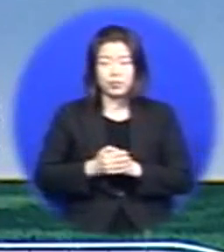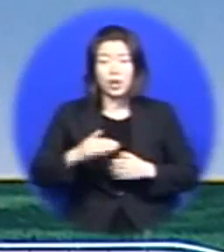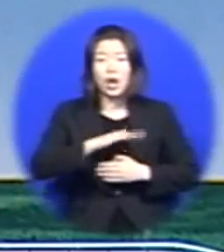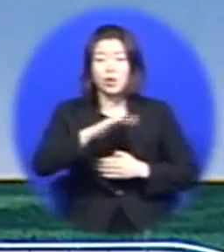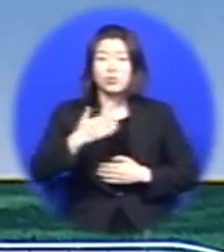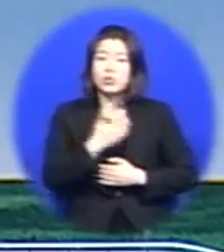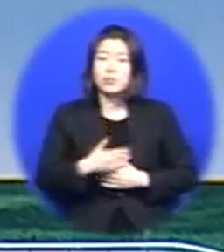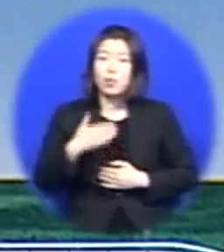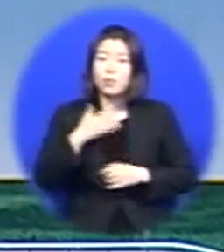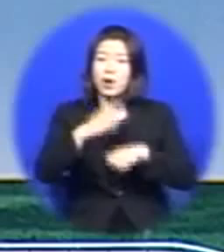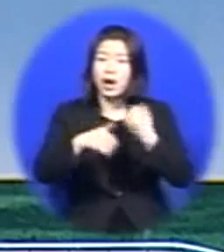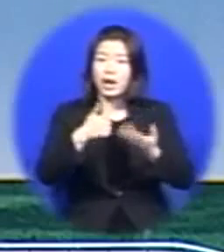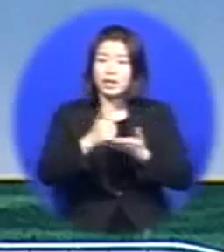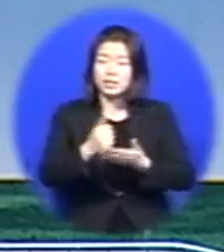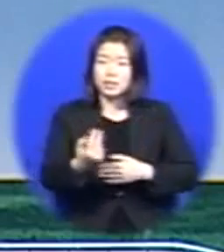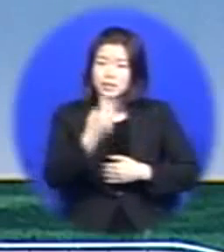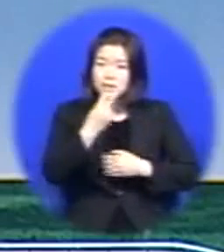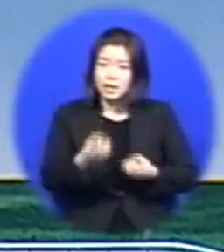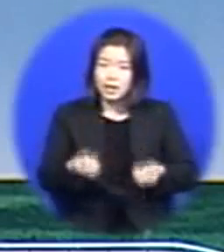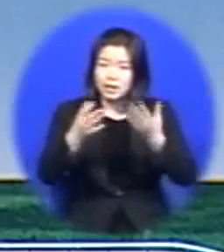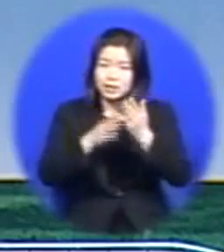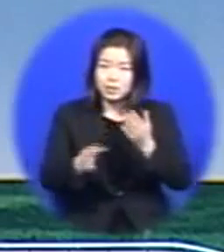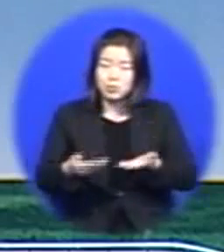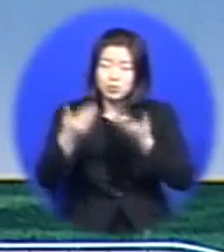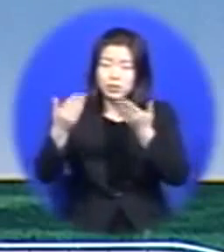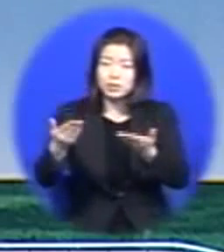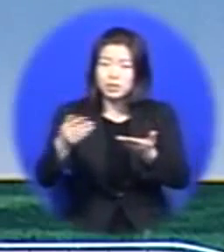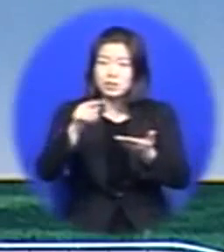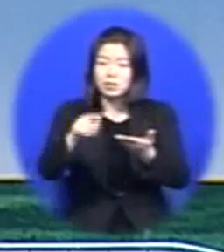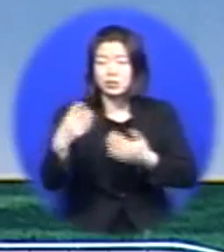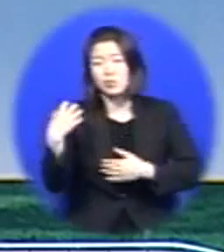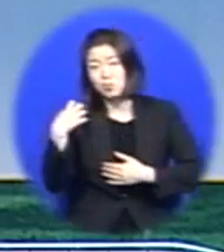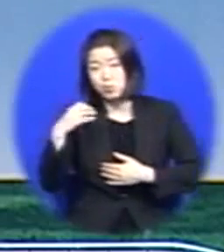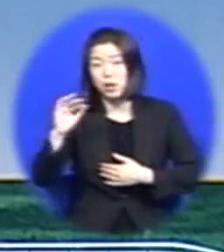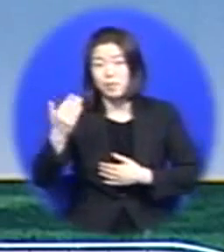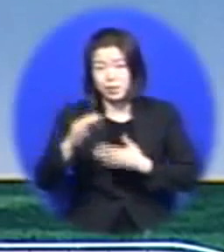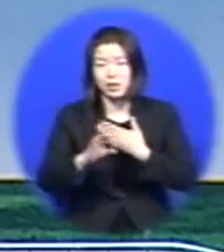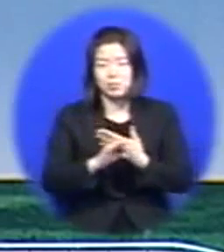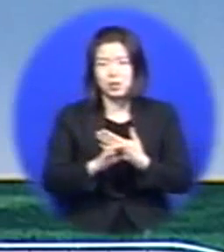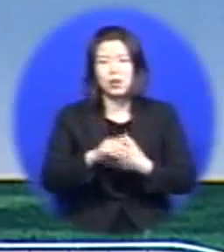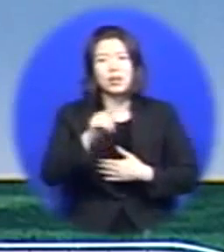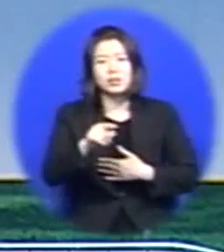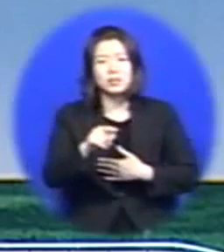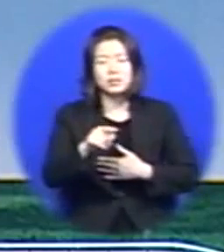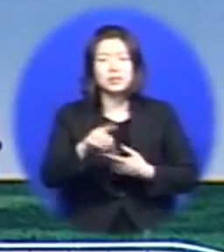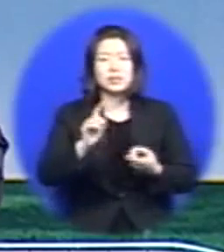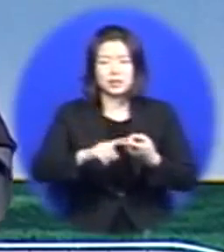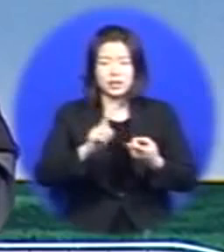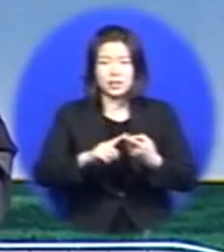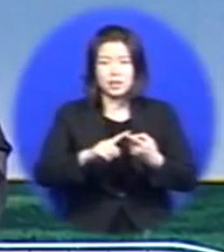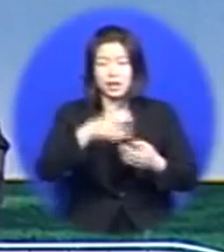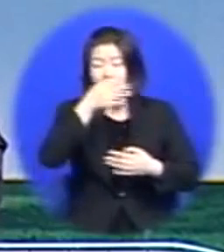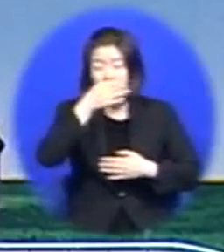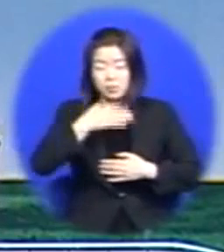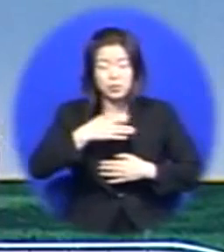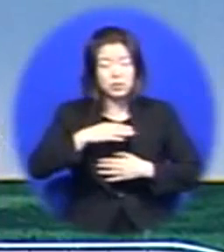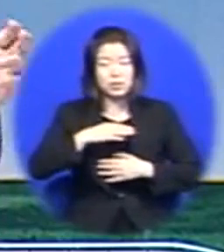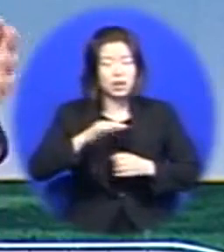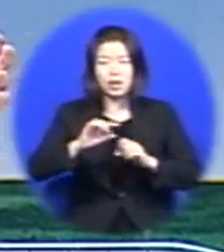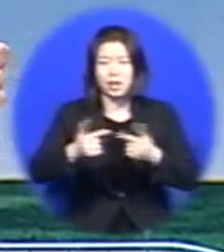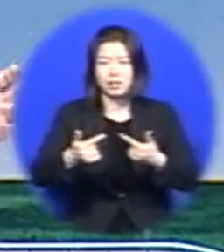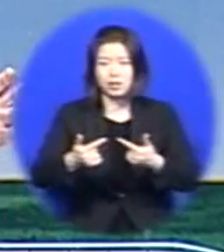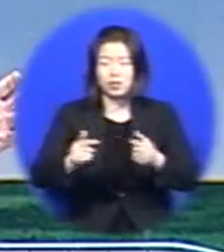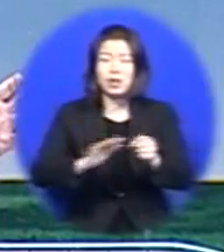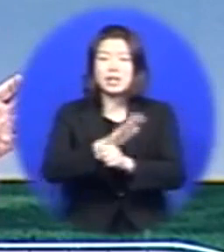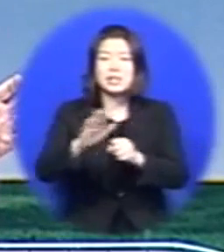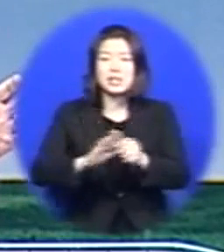우리 몸을 하나님께 산재물로 바친다는 것이 부담스러운 사람은 그 자체가 힘들어서가 아닙니다.